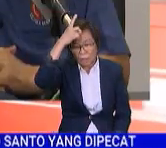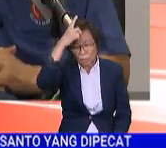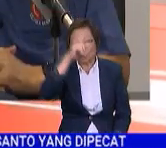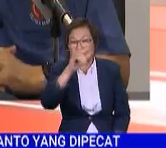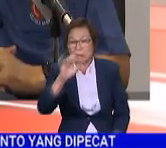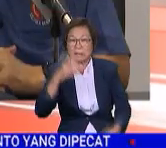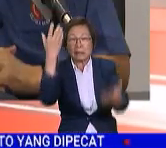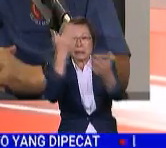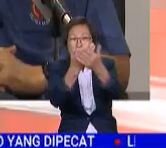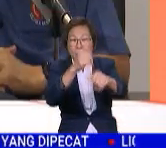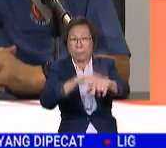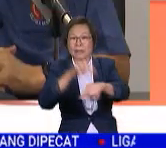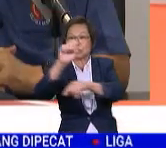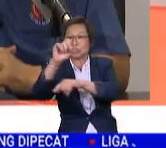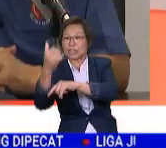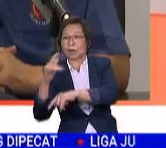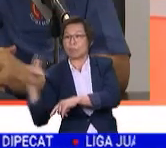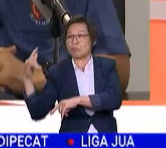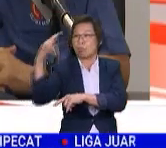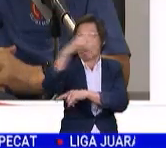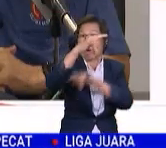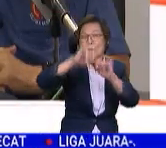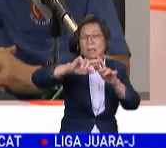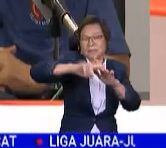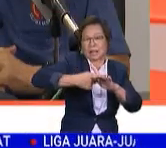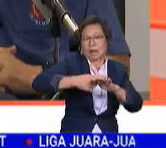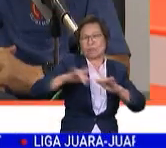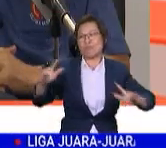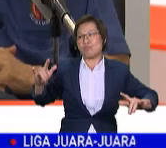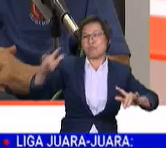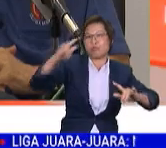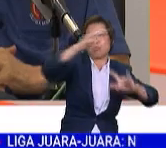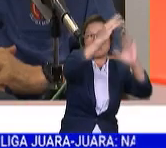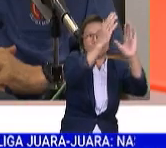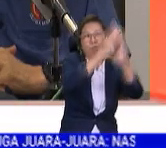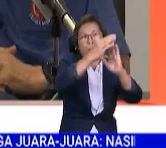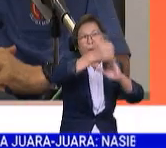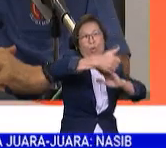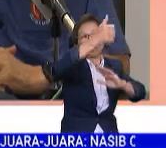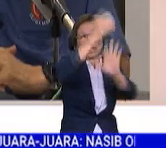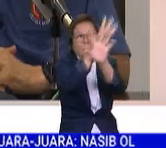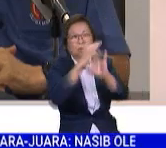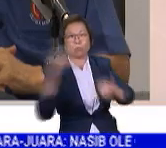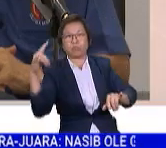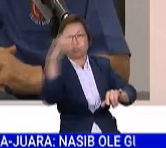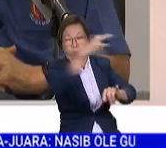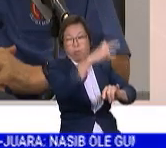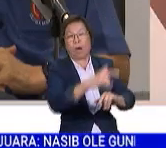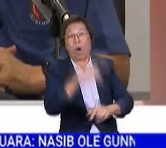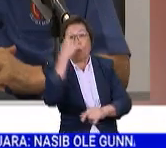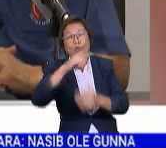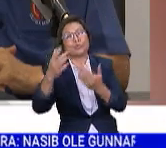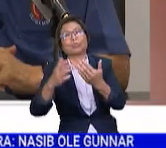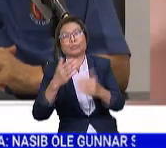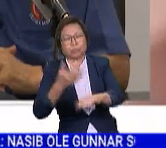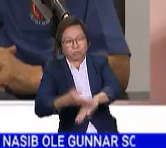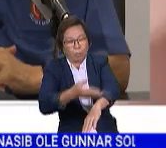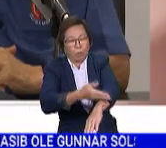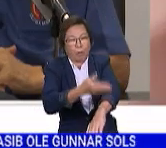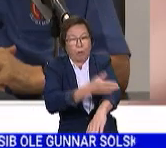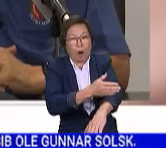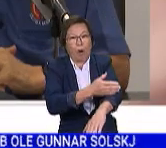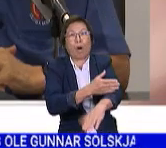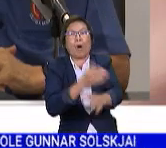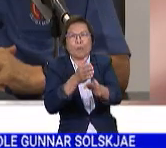tulis udah tipe maksudnya syari'at Sadiqah penerbangan mulai beroperasi ke bandar-bandar utama this Rawa katanya ia bagi memulihkan sektor